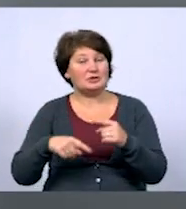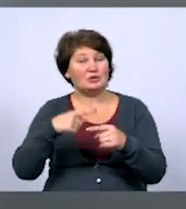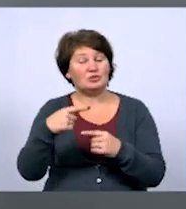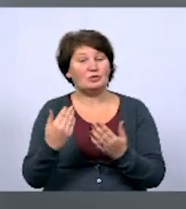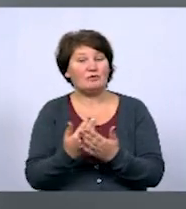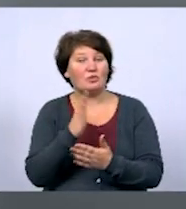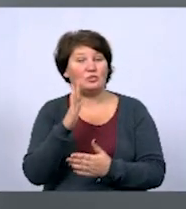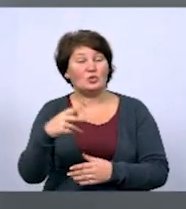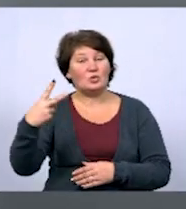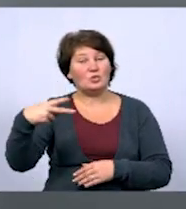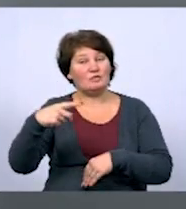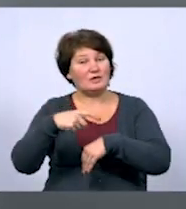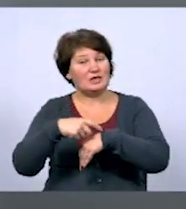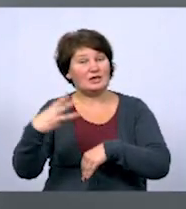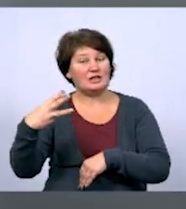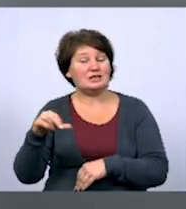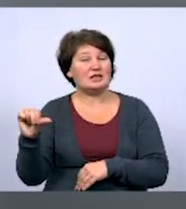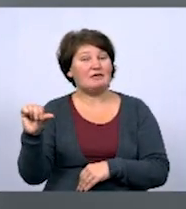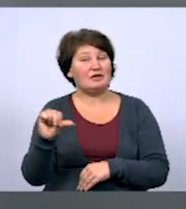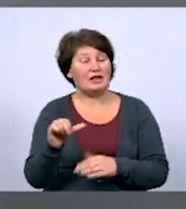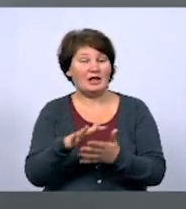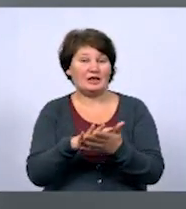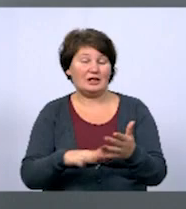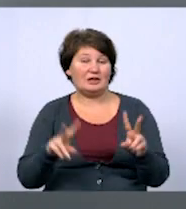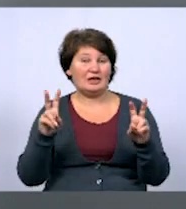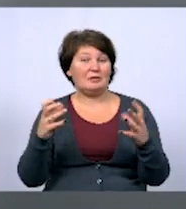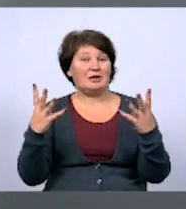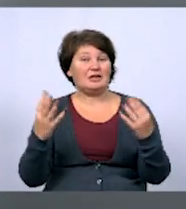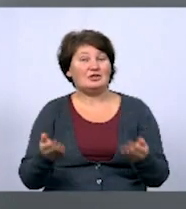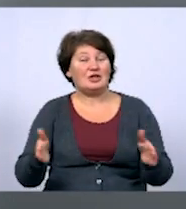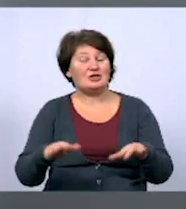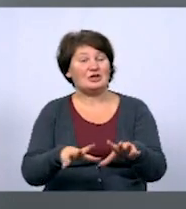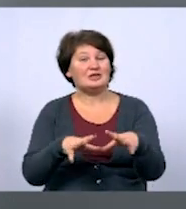випуск новин вийде о 20:30. А надалі – тема дня. Залишайтеся з нами.